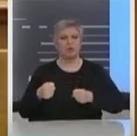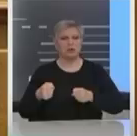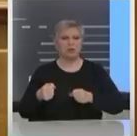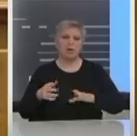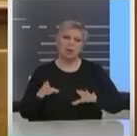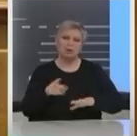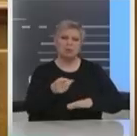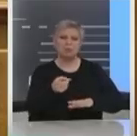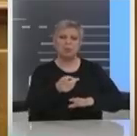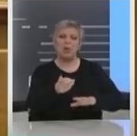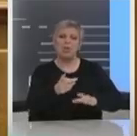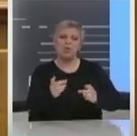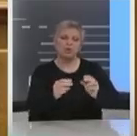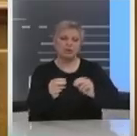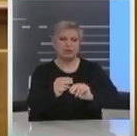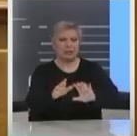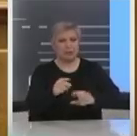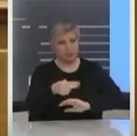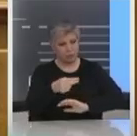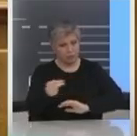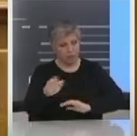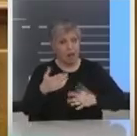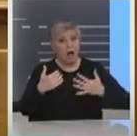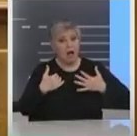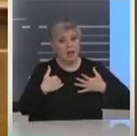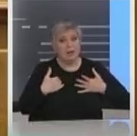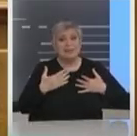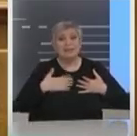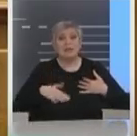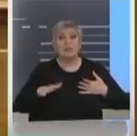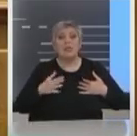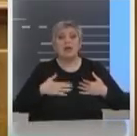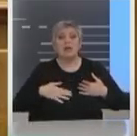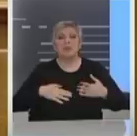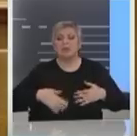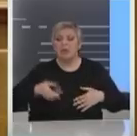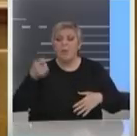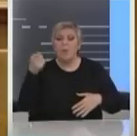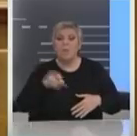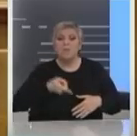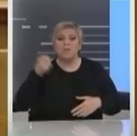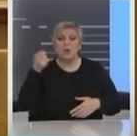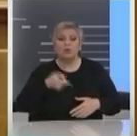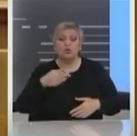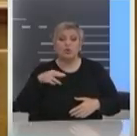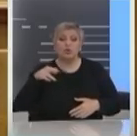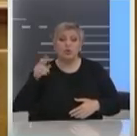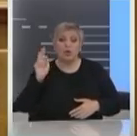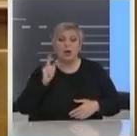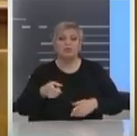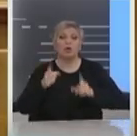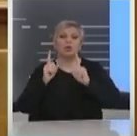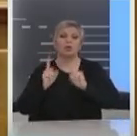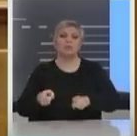ξεκάθαρη. Θέλουμε για τις απεργίες να αποφασίζουν οι πολλοί και όχι οι λίγοι. Γι' αυτό και προτείνουμε για τις